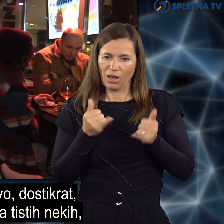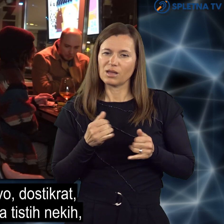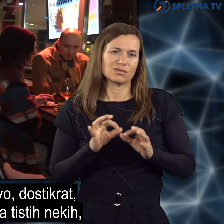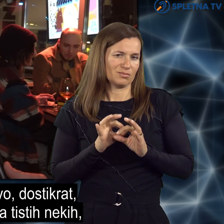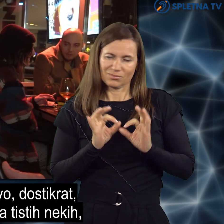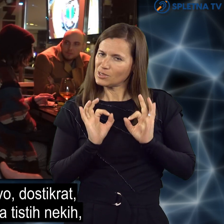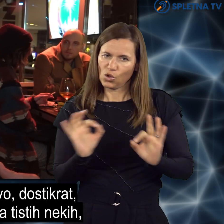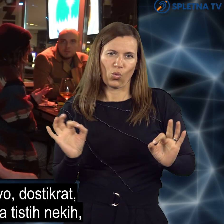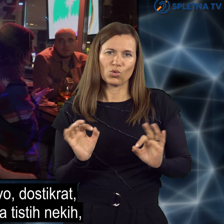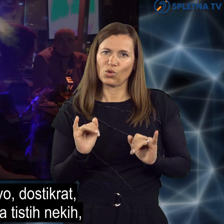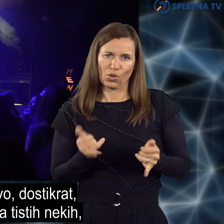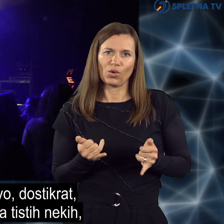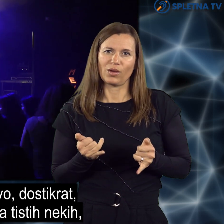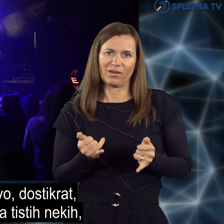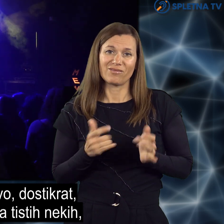Ja, zagotovo.